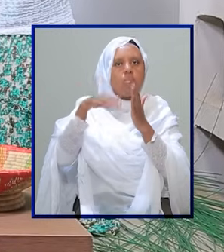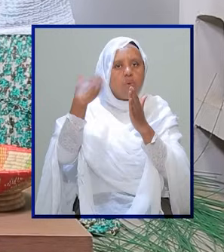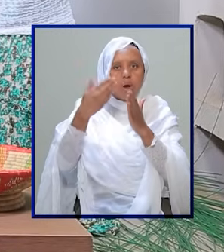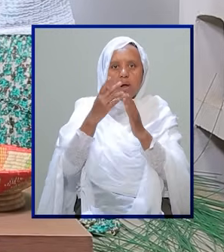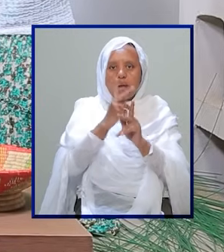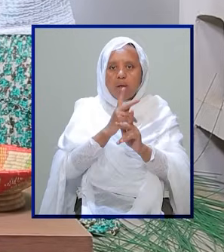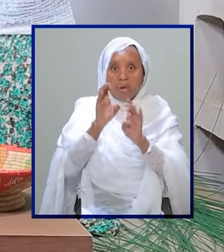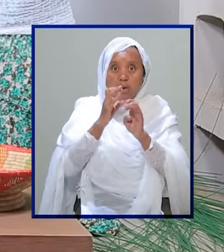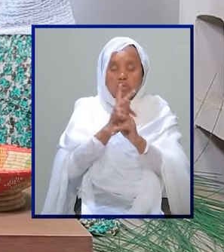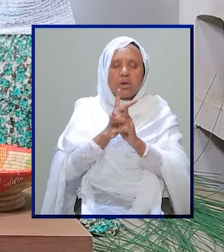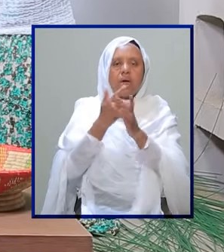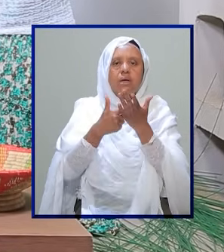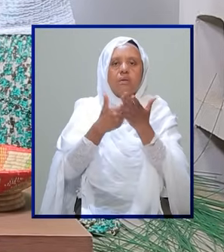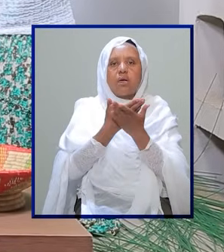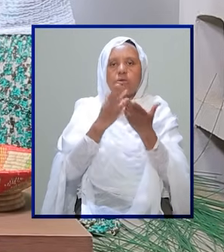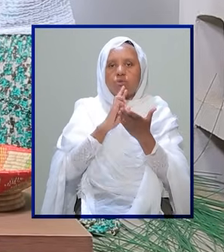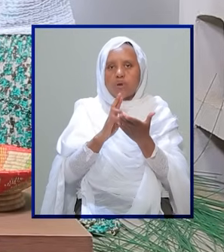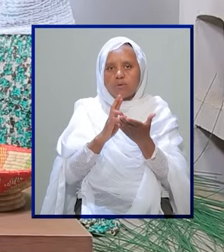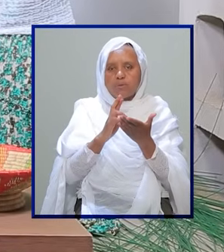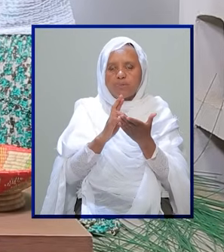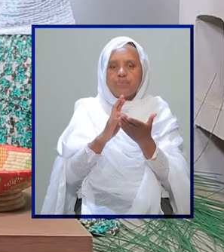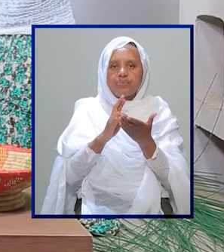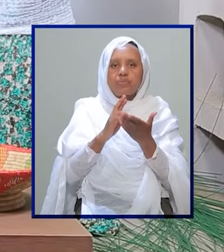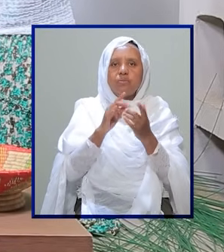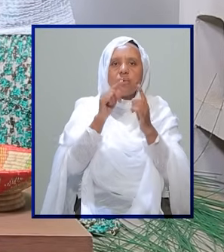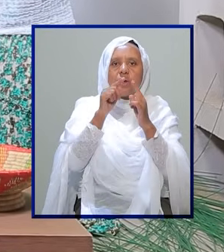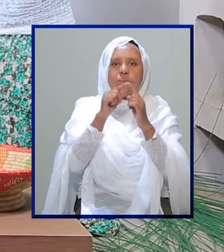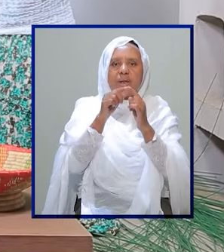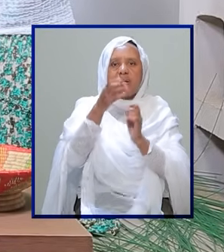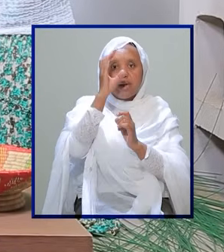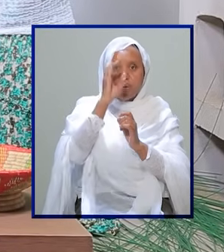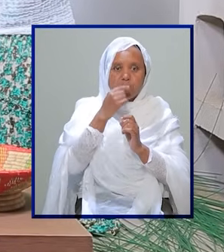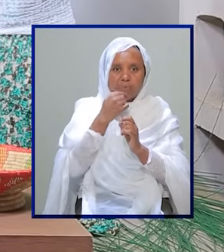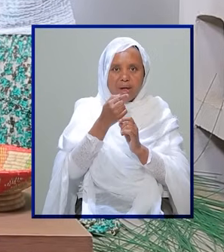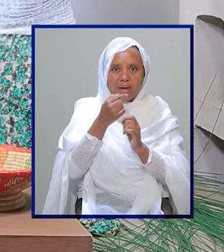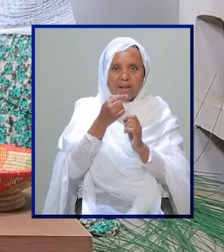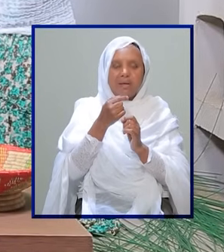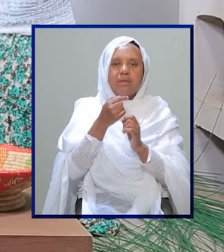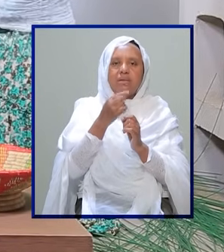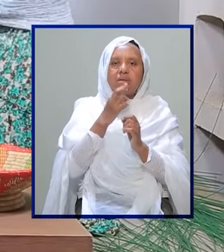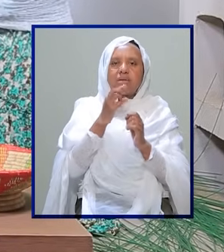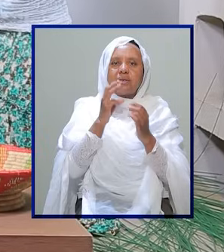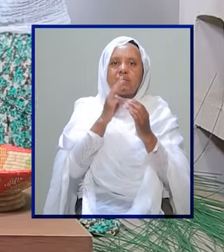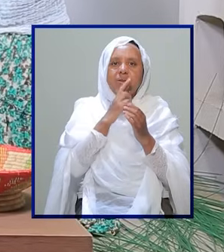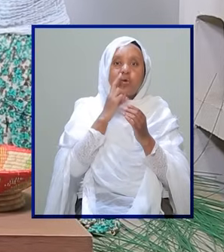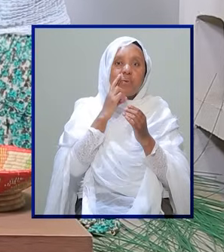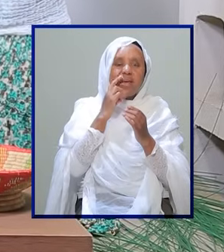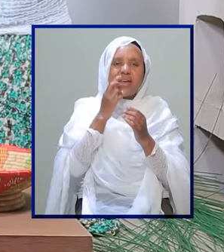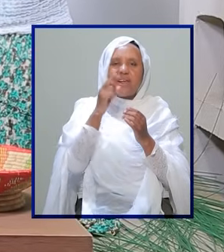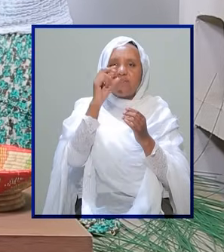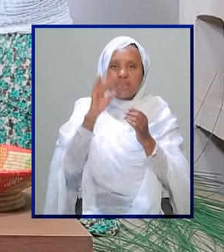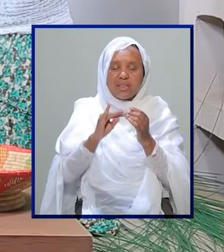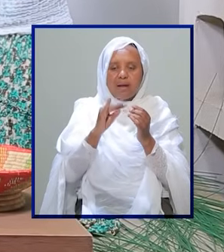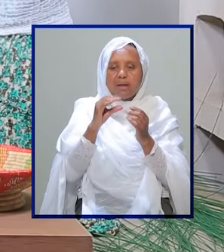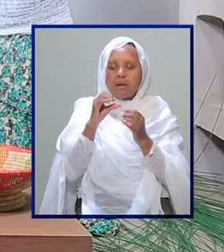ጥንቃቄዎች እንግዲህ እንደዚህ አይነት ነገሮች ናቸው ወደ ጸበሉን እንምጣ እንግዲህ አዎ ያው እንግዲህ ጾመ ፍልሰታ ላይ ይሄኛውም ሌላኛው